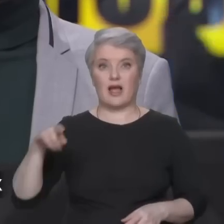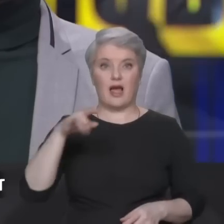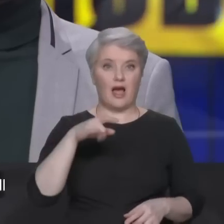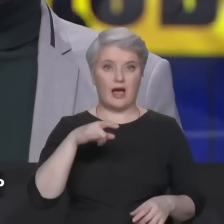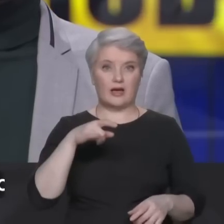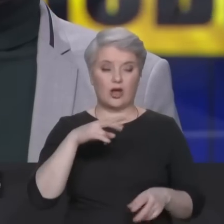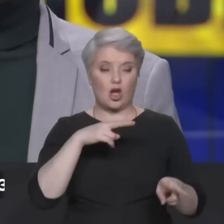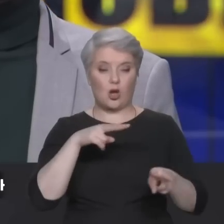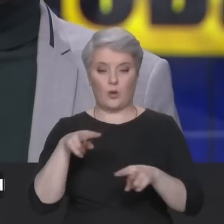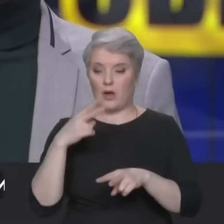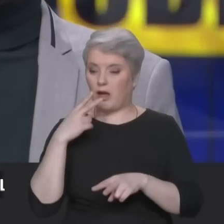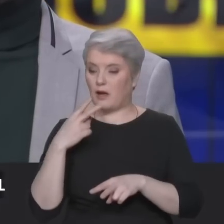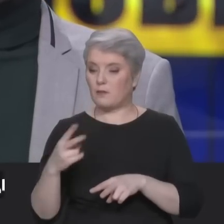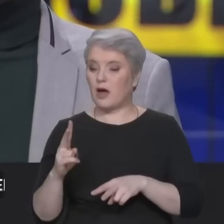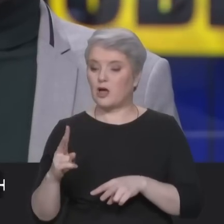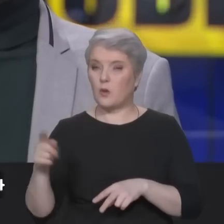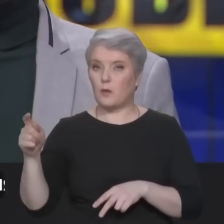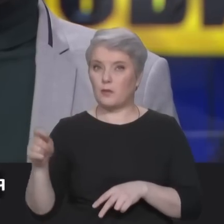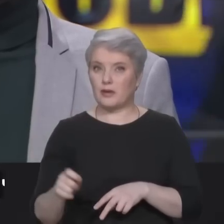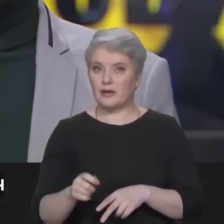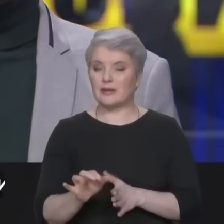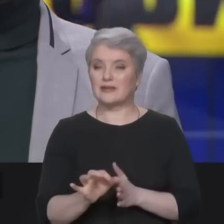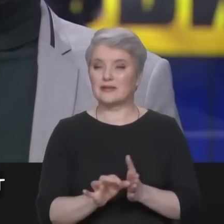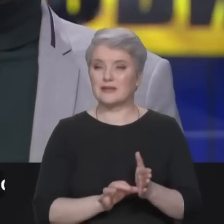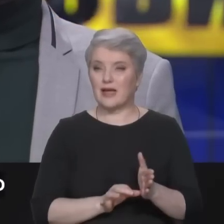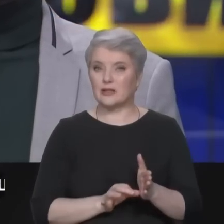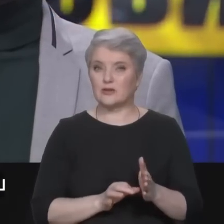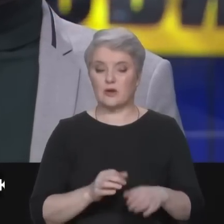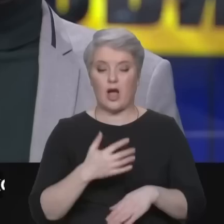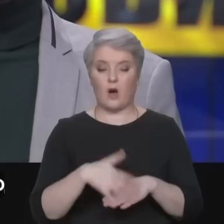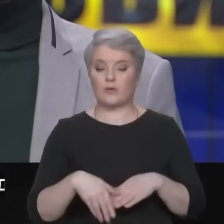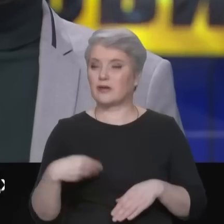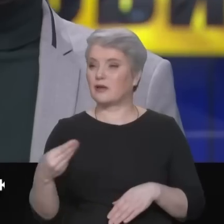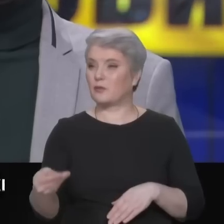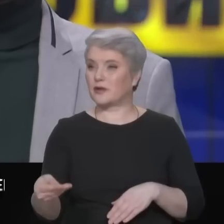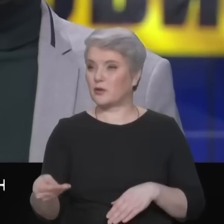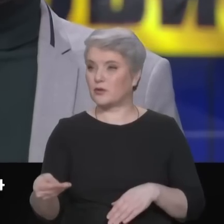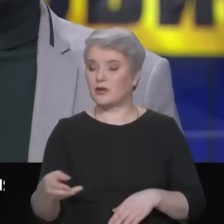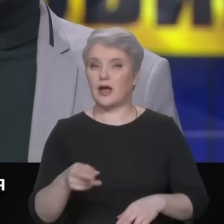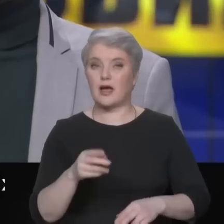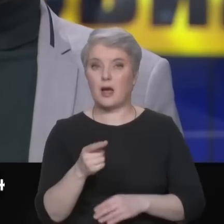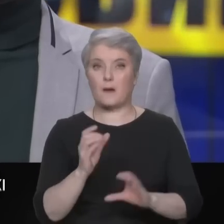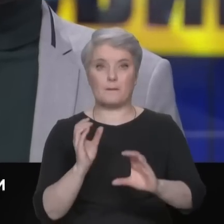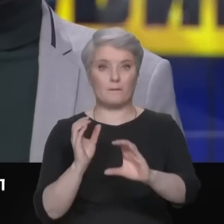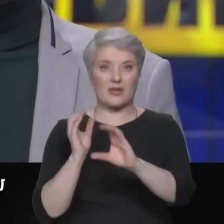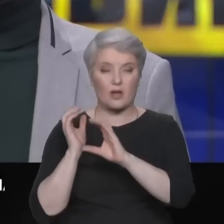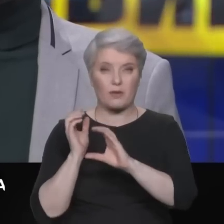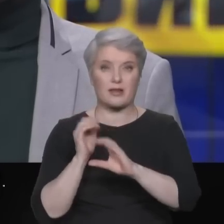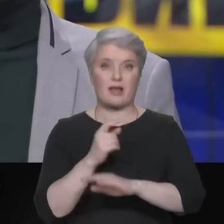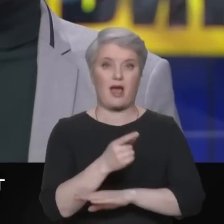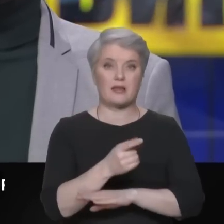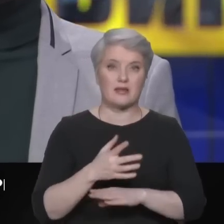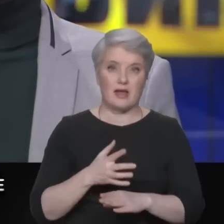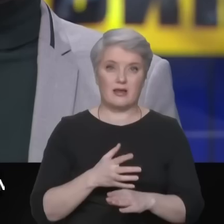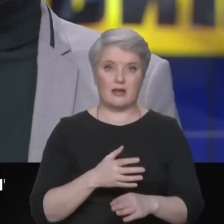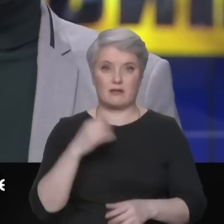аеророзвідка бачить, що хтось приїхав, вони зразу координати передають, і працює міномети, працює артилерія.